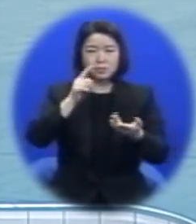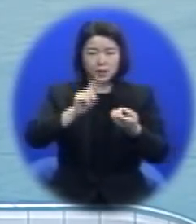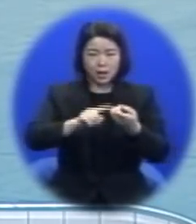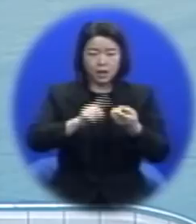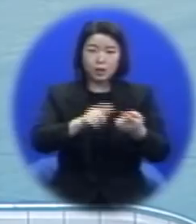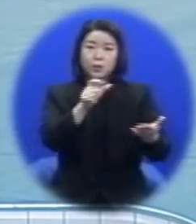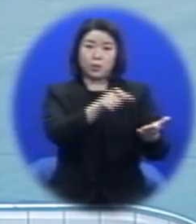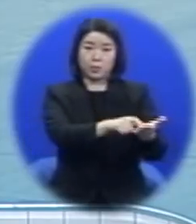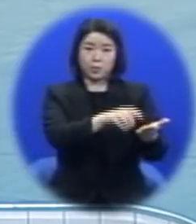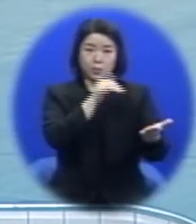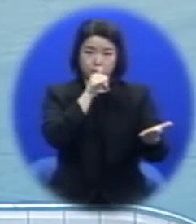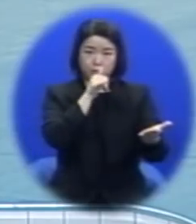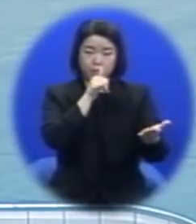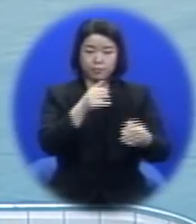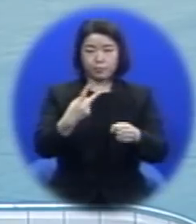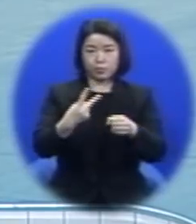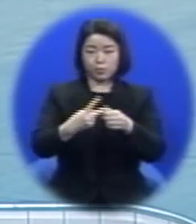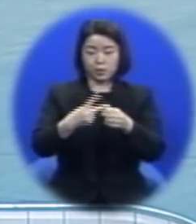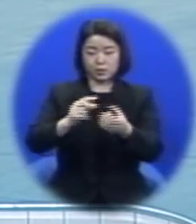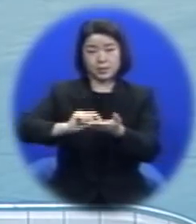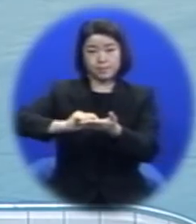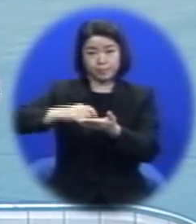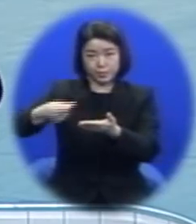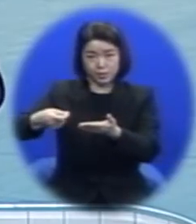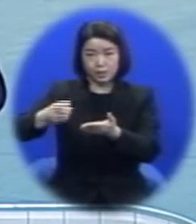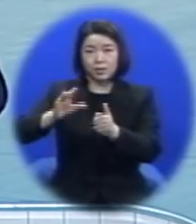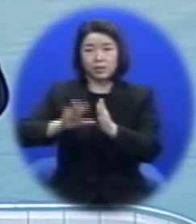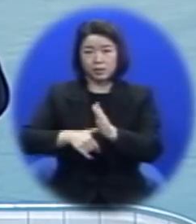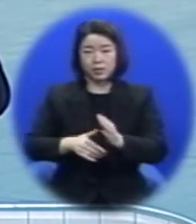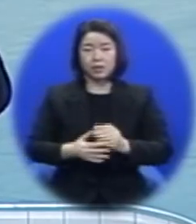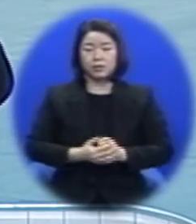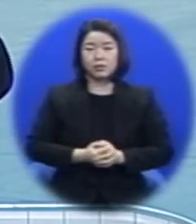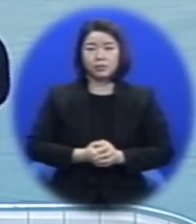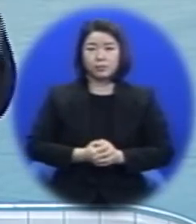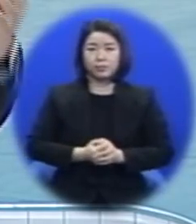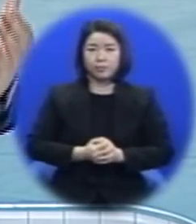보여줍니다. 두 번째 인이 떼어질 때는 아주